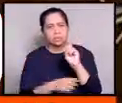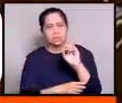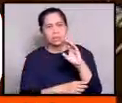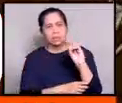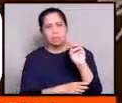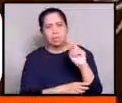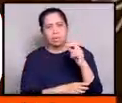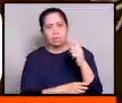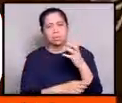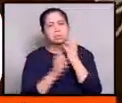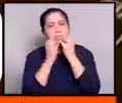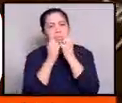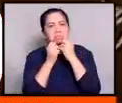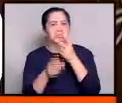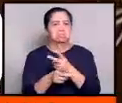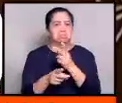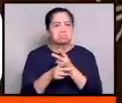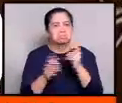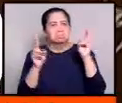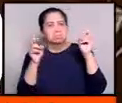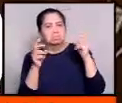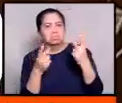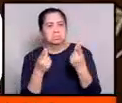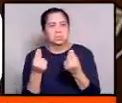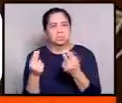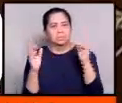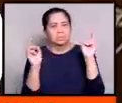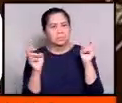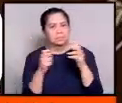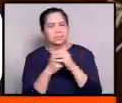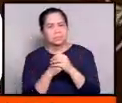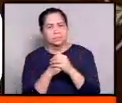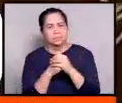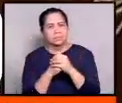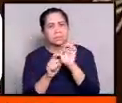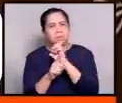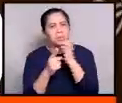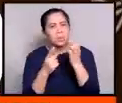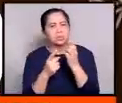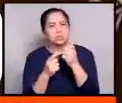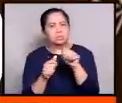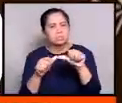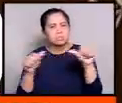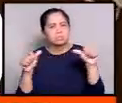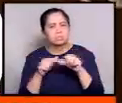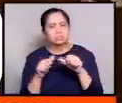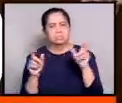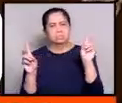Scarborough na ipipreserve daw siya o gagawin daw siyang parang ecological area,